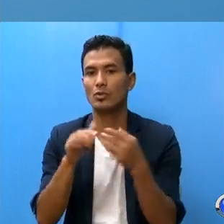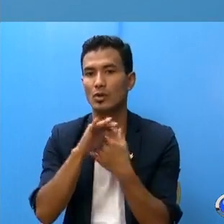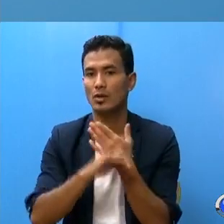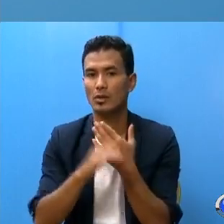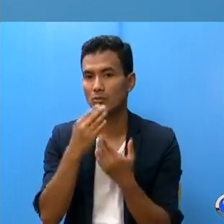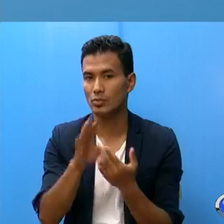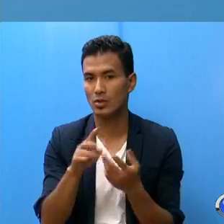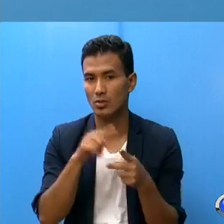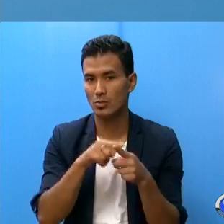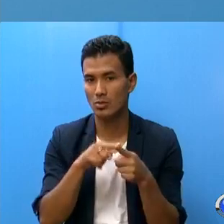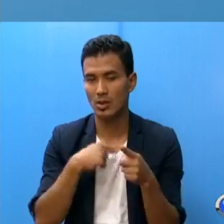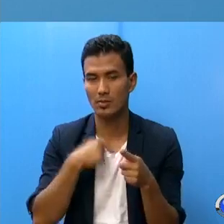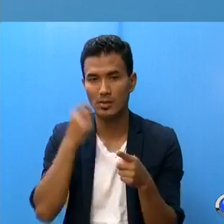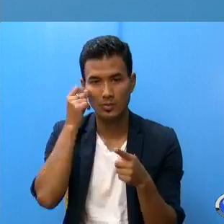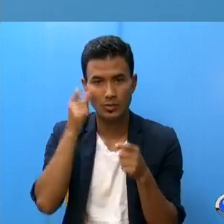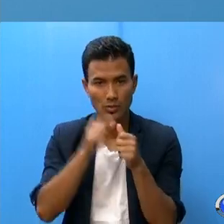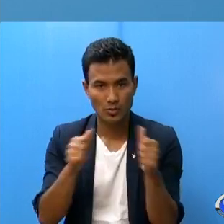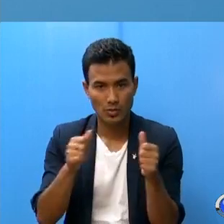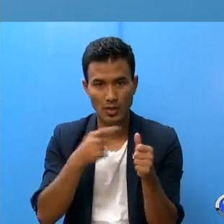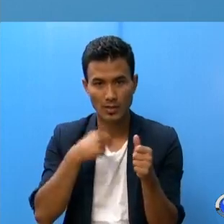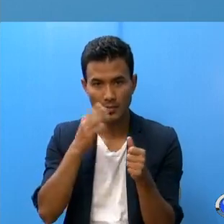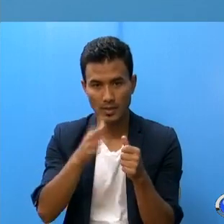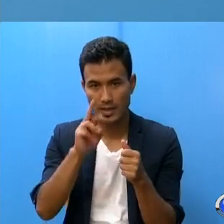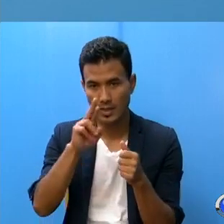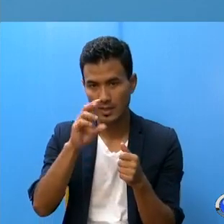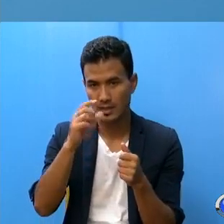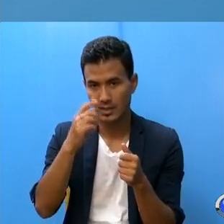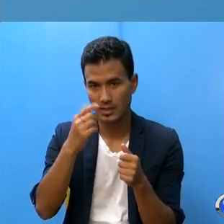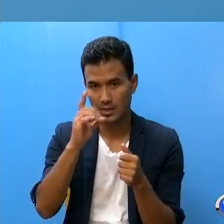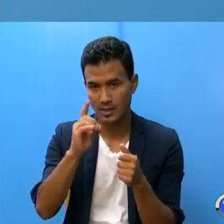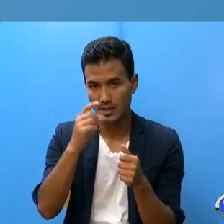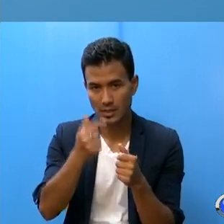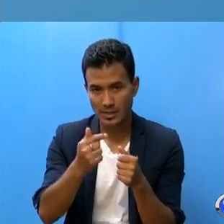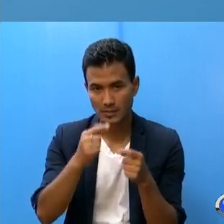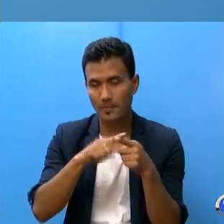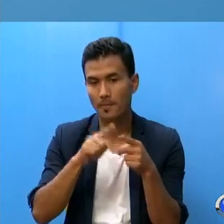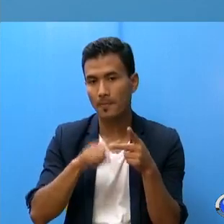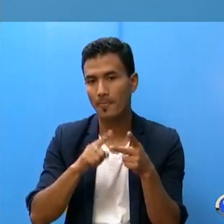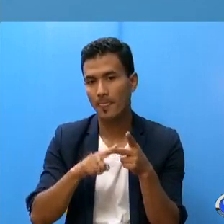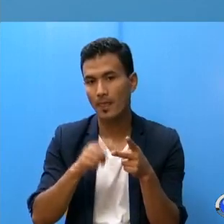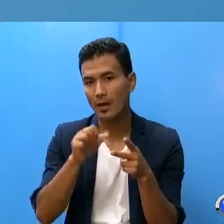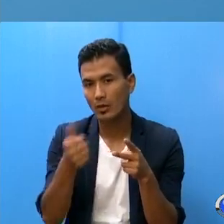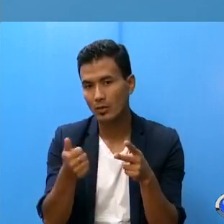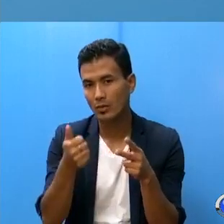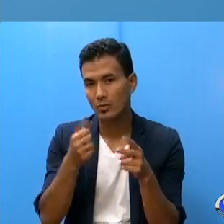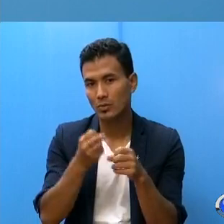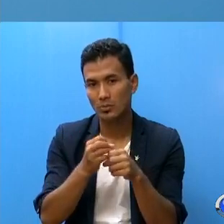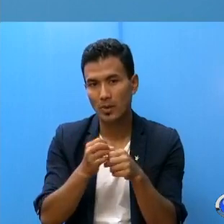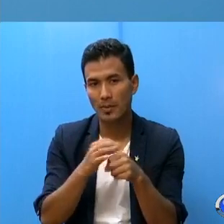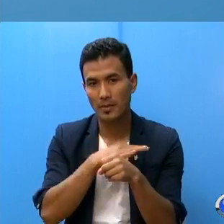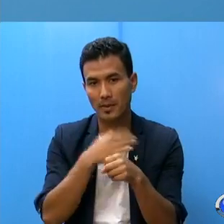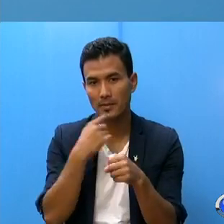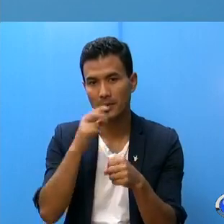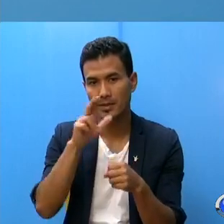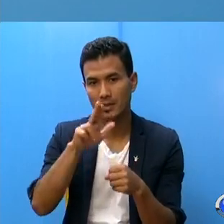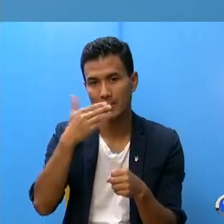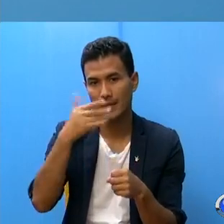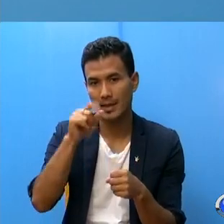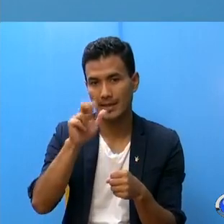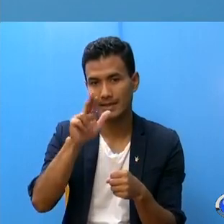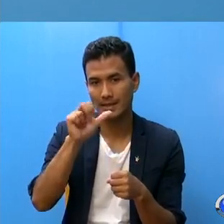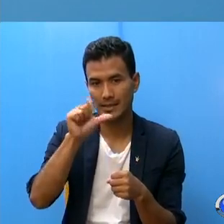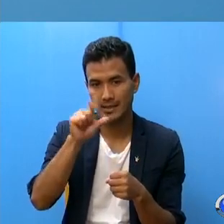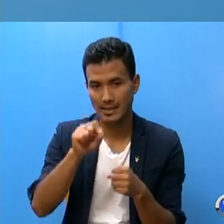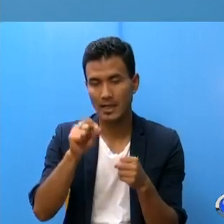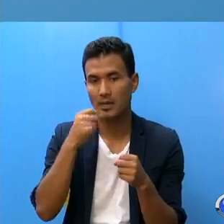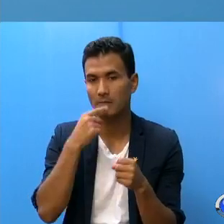आर्पा पर आपनी चरणी मंध्य मुथ